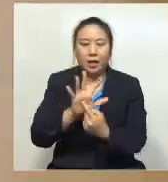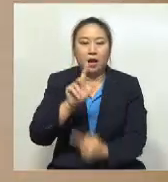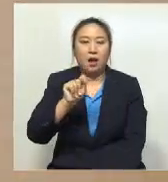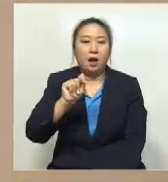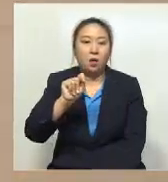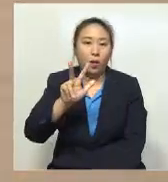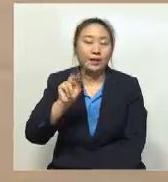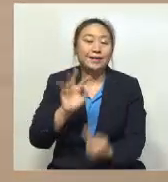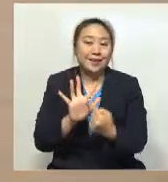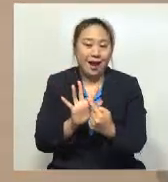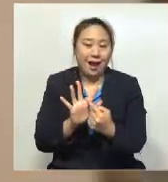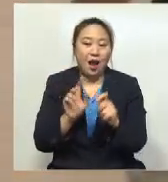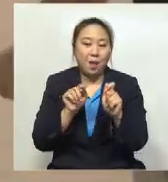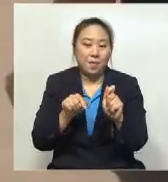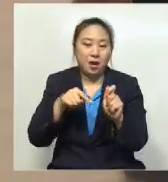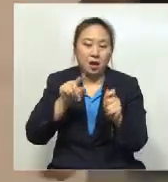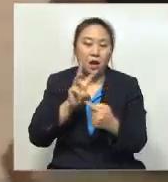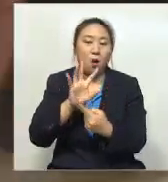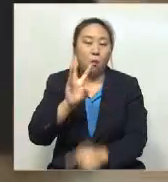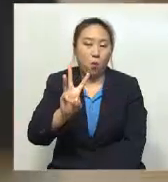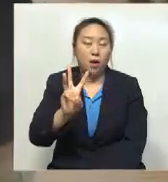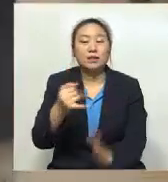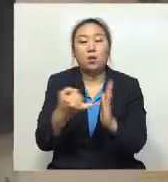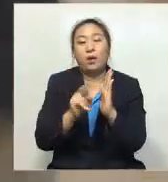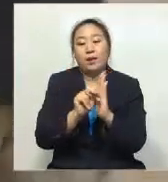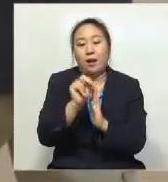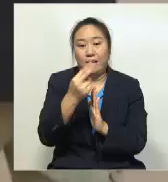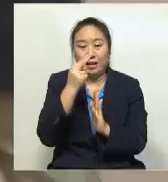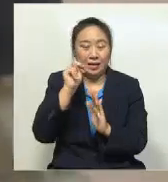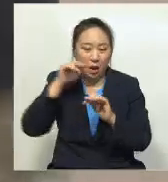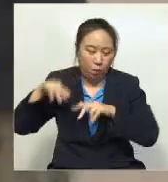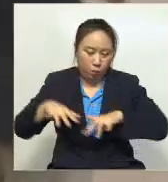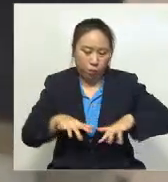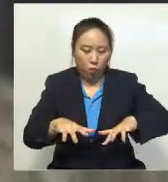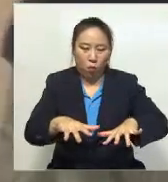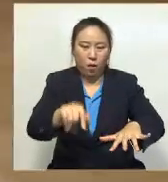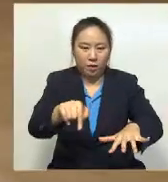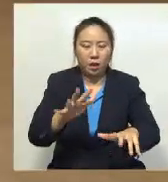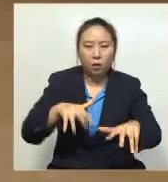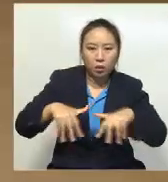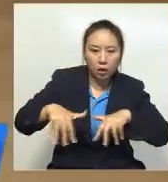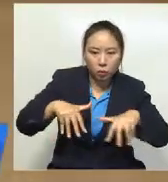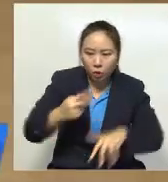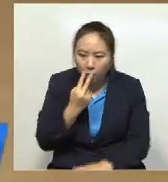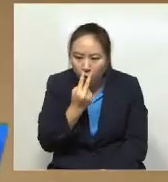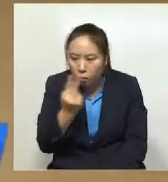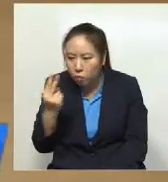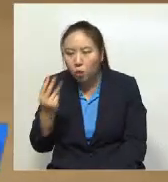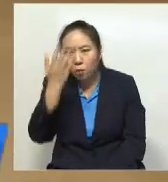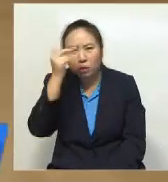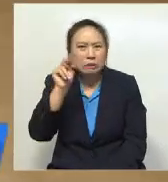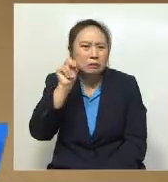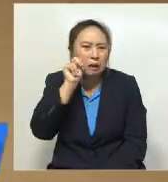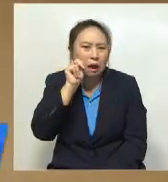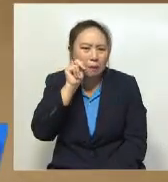จังหวัดน่านน้ำตอนนี้เข้ามาในหมู่บ้านแบบที่คุณผู้ชมเห็นเนี่ยค่ะประชาชนก็ต้องออกมาดูสถานการณ์นะคะเนื่องจากว่